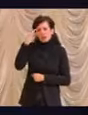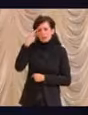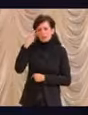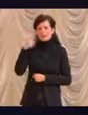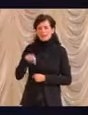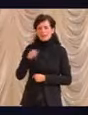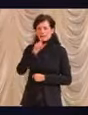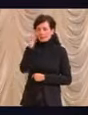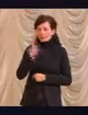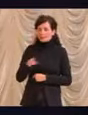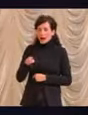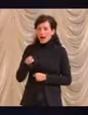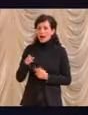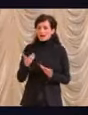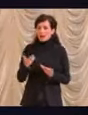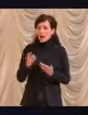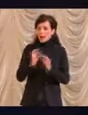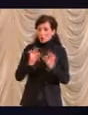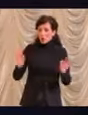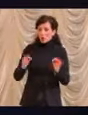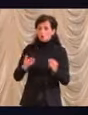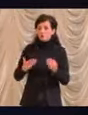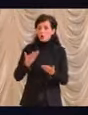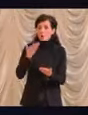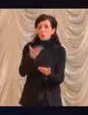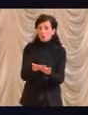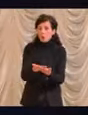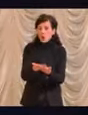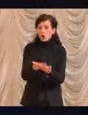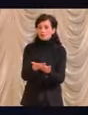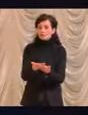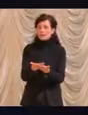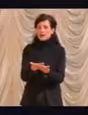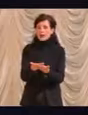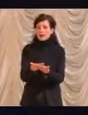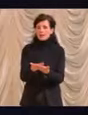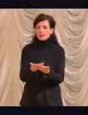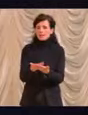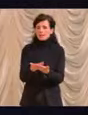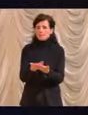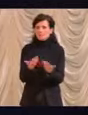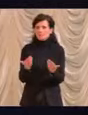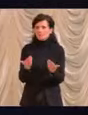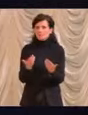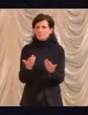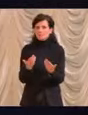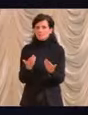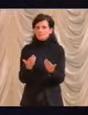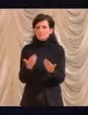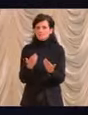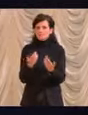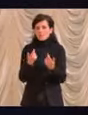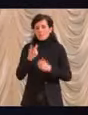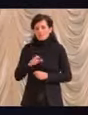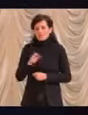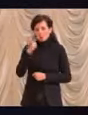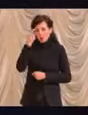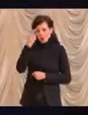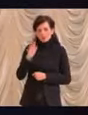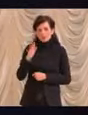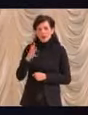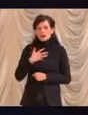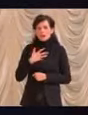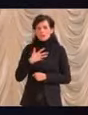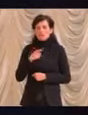Italia avanzando delle proposte definite, ora tenendo conto anche del dissenso sulla questione